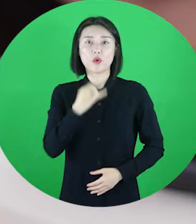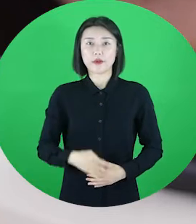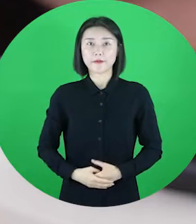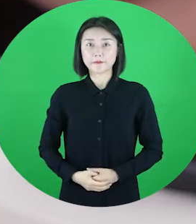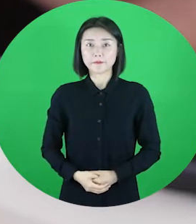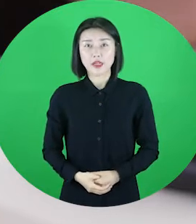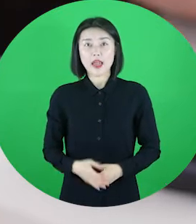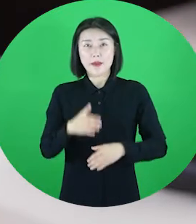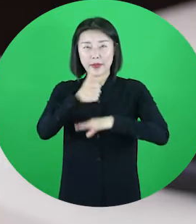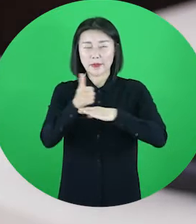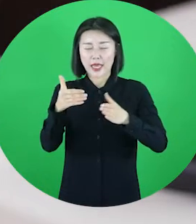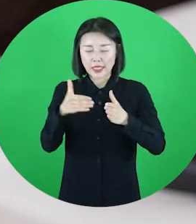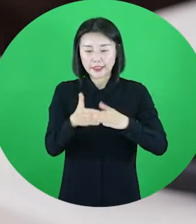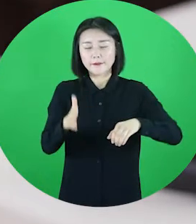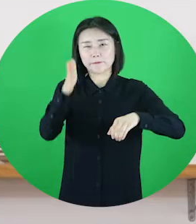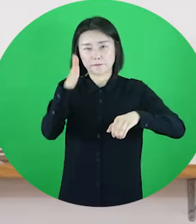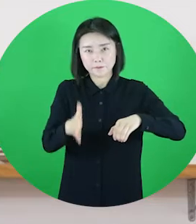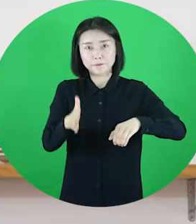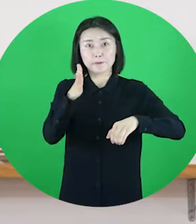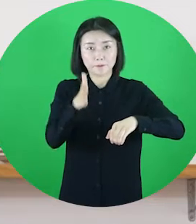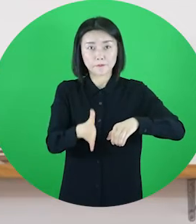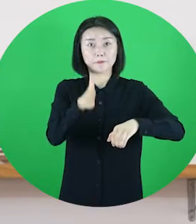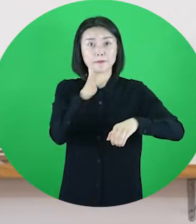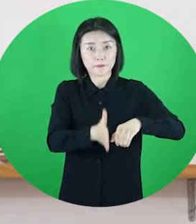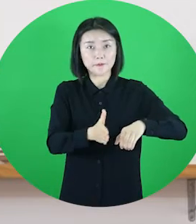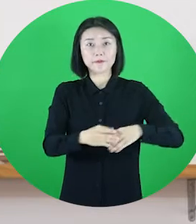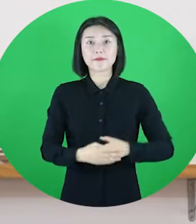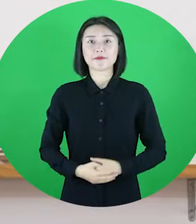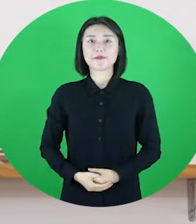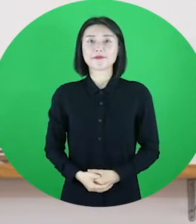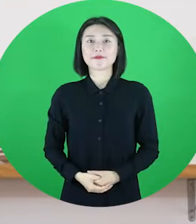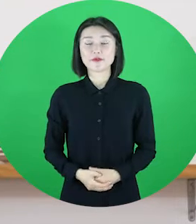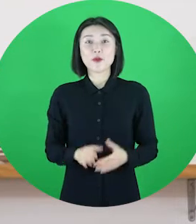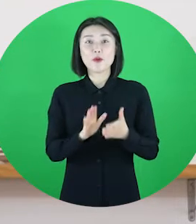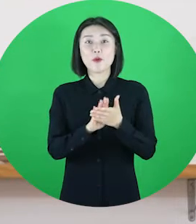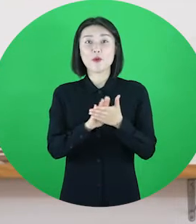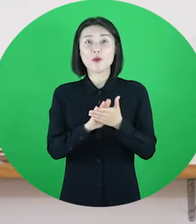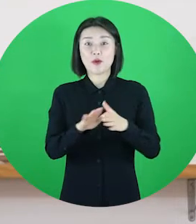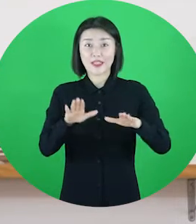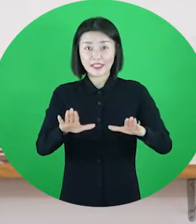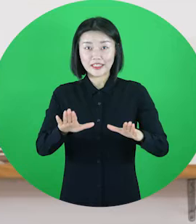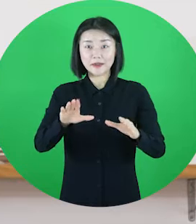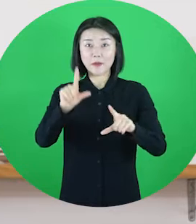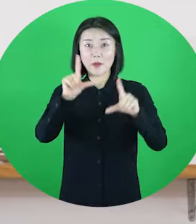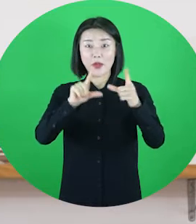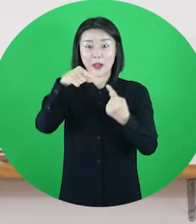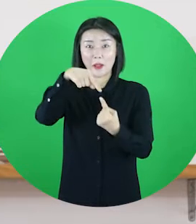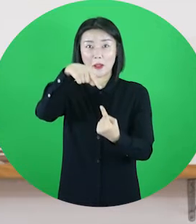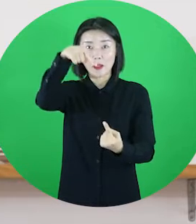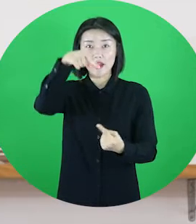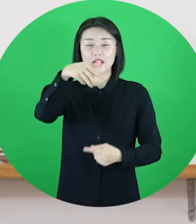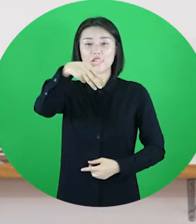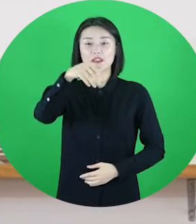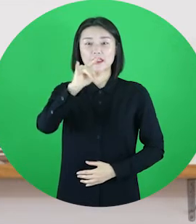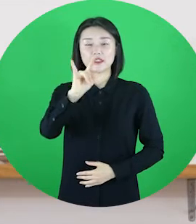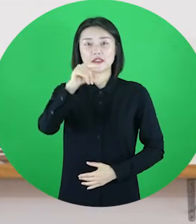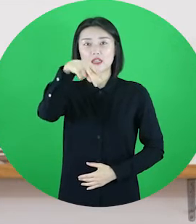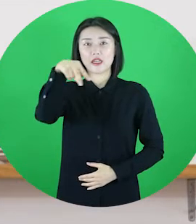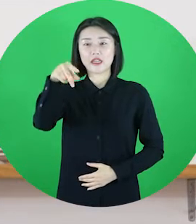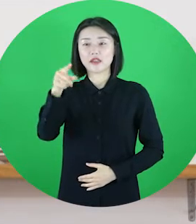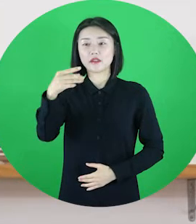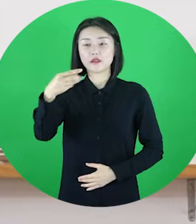끝까지 한번 잘라줄게요. 자, 이렇게 채썰기가 끝났는데 여기서 끝이 아니라 이제